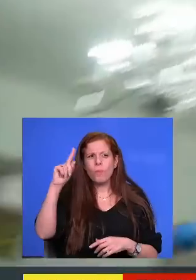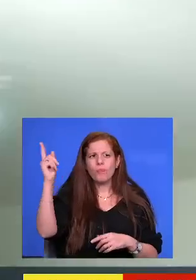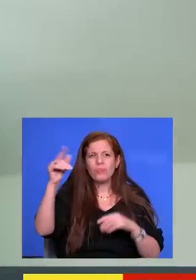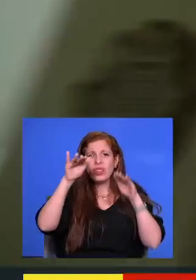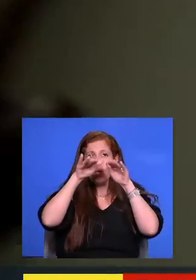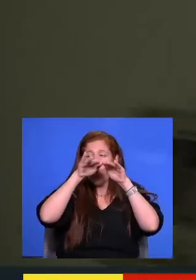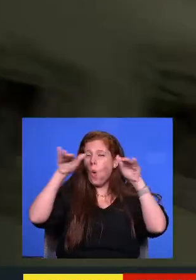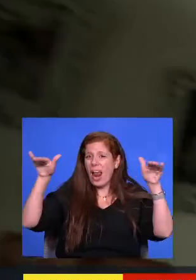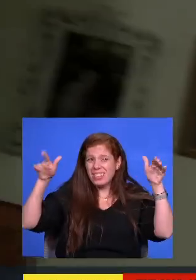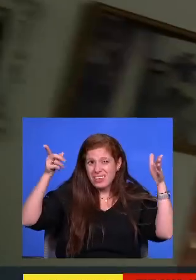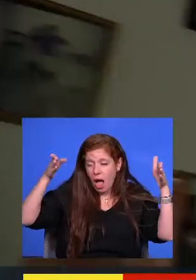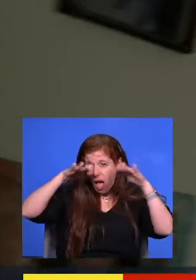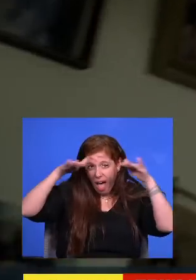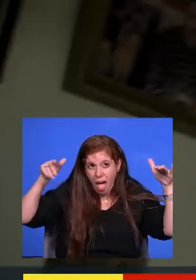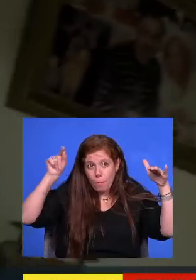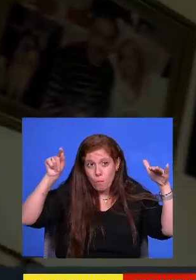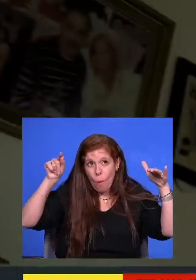פה, יש את כל התקרה